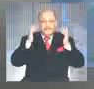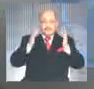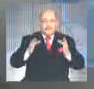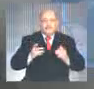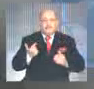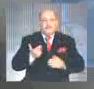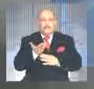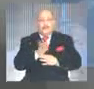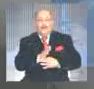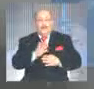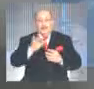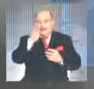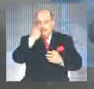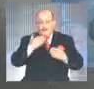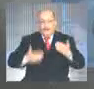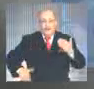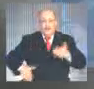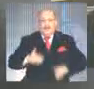المعوق وتحقيق الذات.